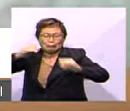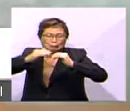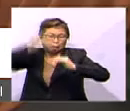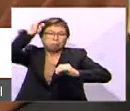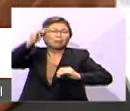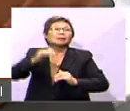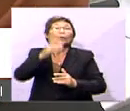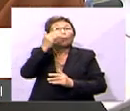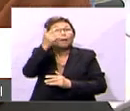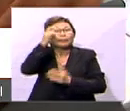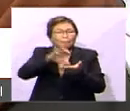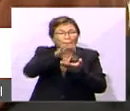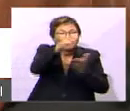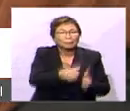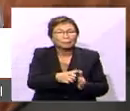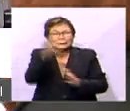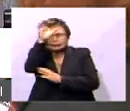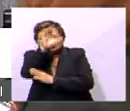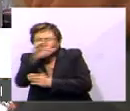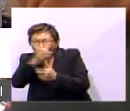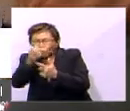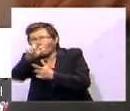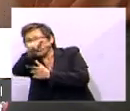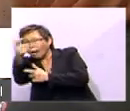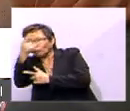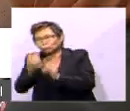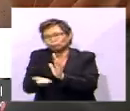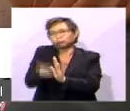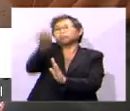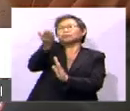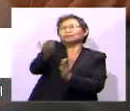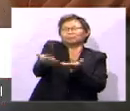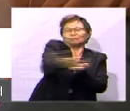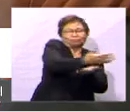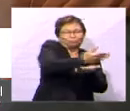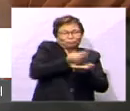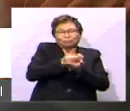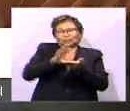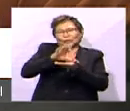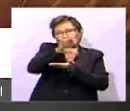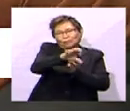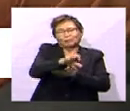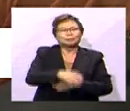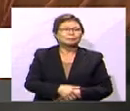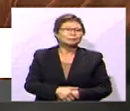berlebihan. Ini kerana para pelabur akan mencari alternatif lain untuk meningkatkan pulangan pelaburan mereka.